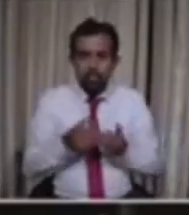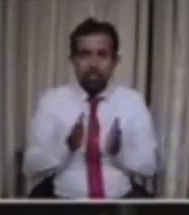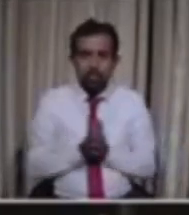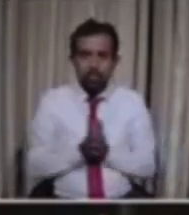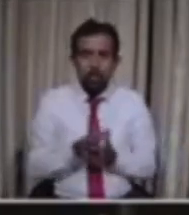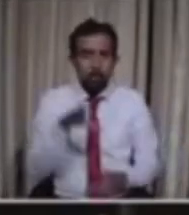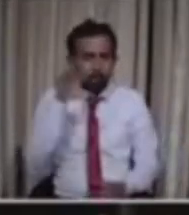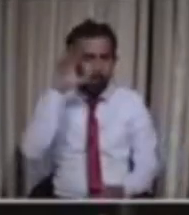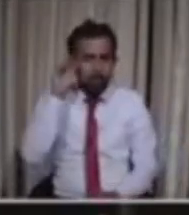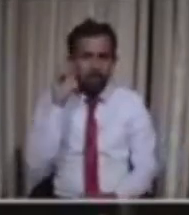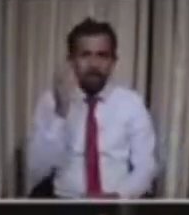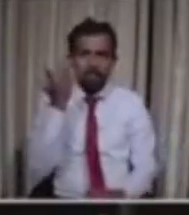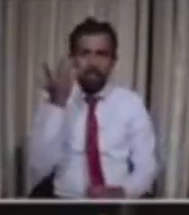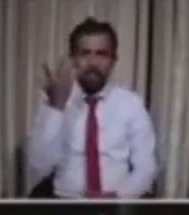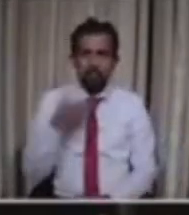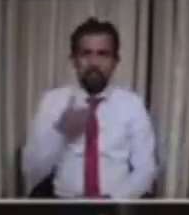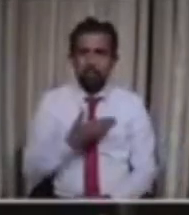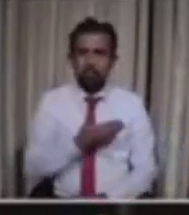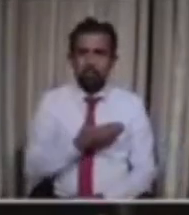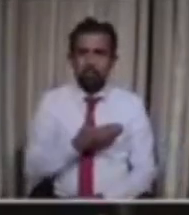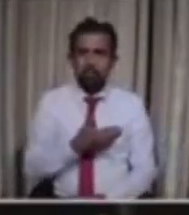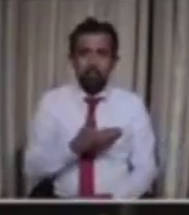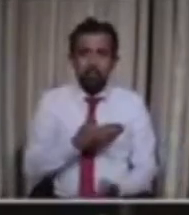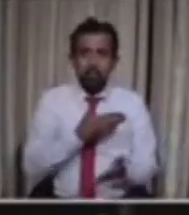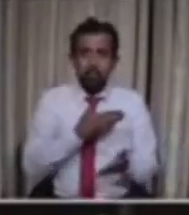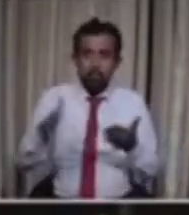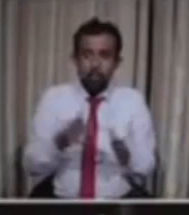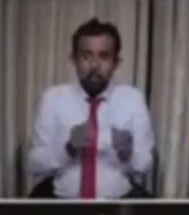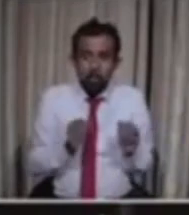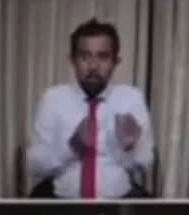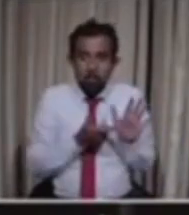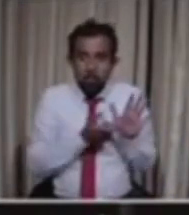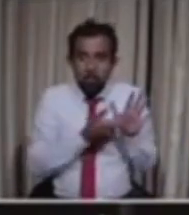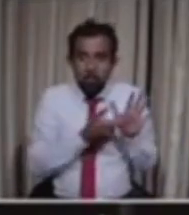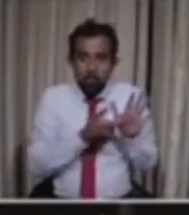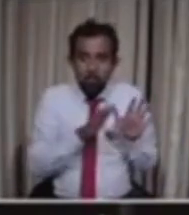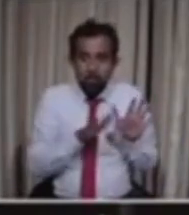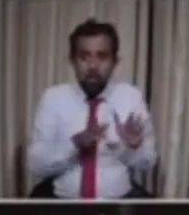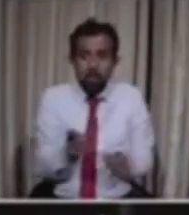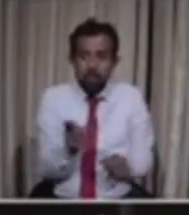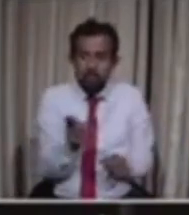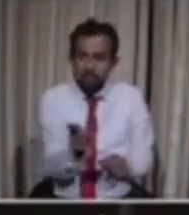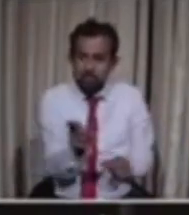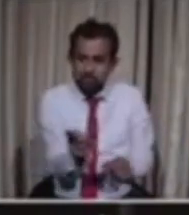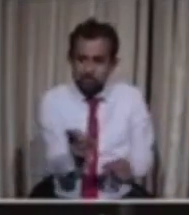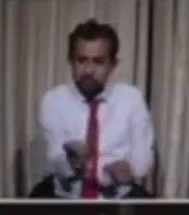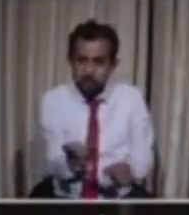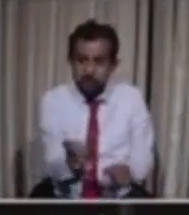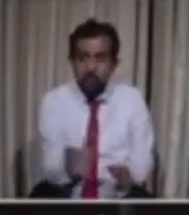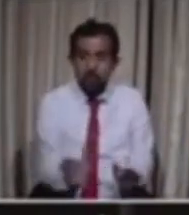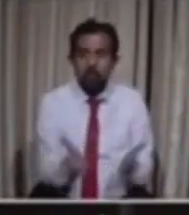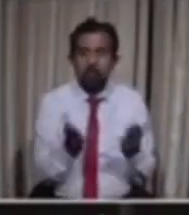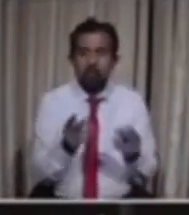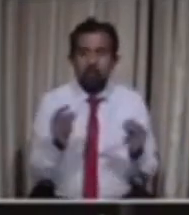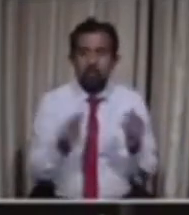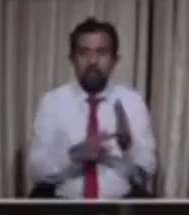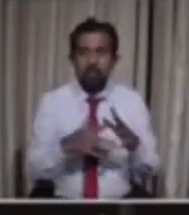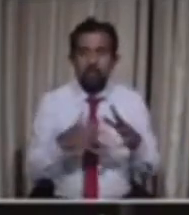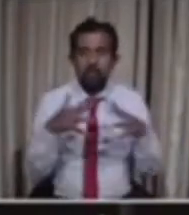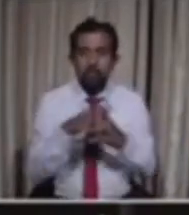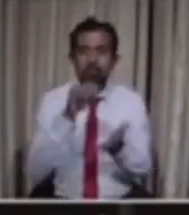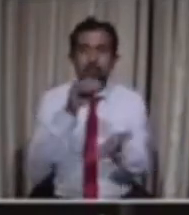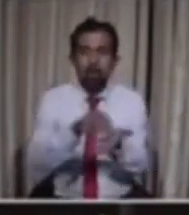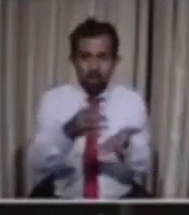ஒரு வகையிலே இந்த ஆர்ப்பாட்டங்களை ஒடுக்குவதற்காக இந்த அவசர கால சட்டத்தை நீங்கள் இப்பொழுது கையில் எடுக்கின்றீர்கள். இது உங்களுடைய தேசத்தில் உங்களுடைய மக்களுக்கு